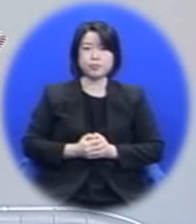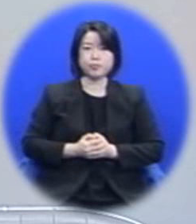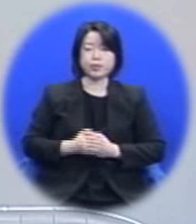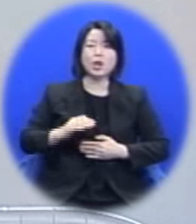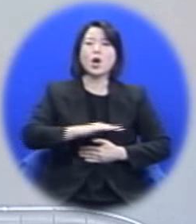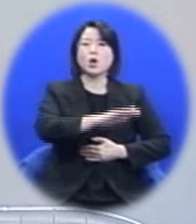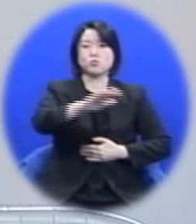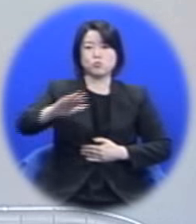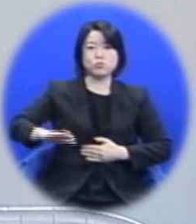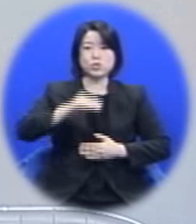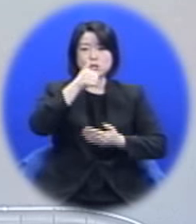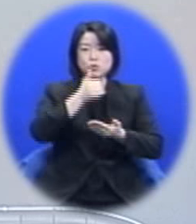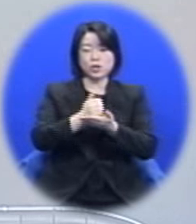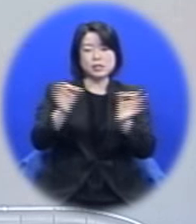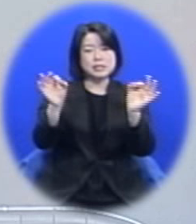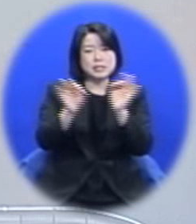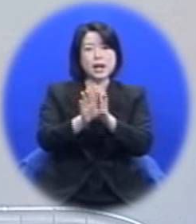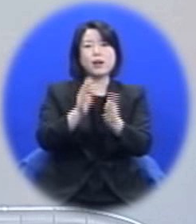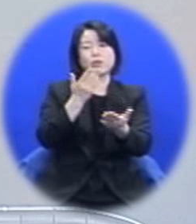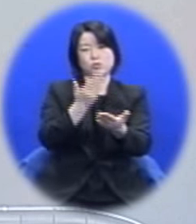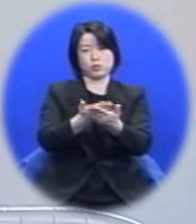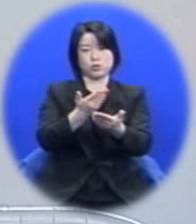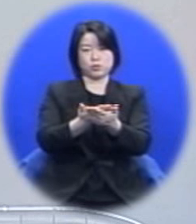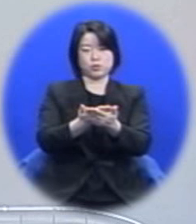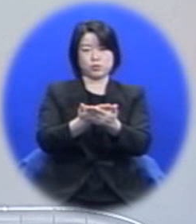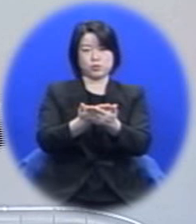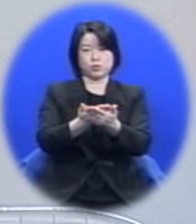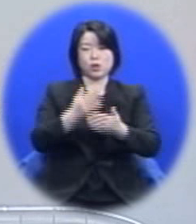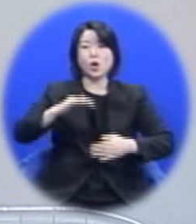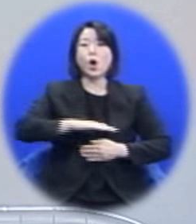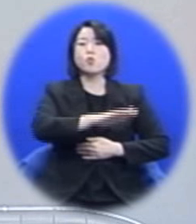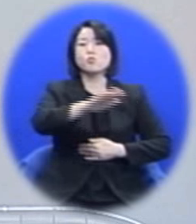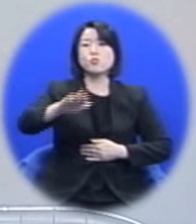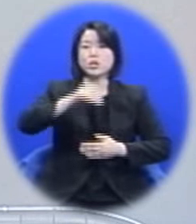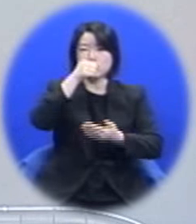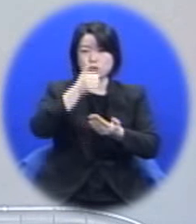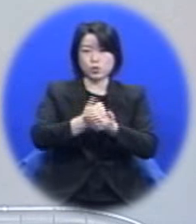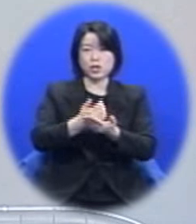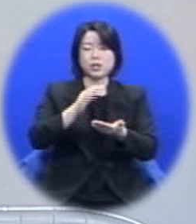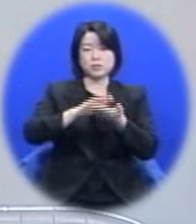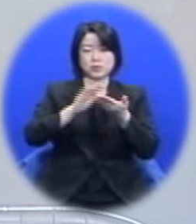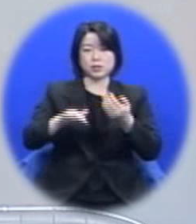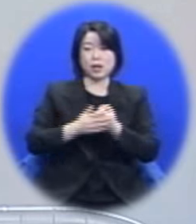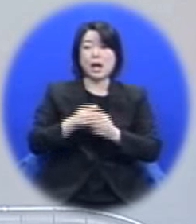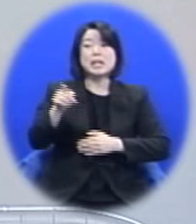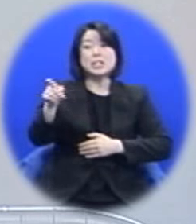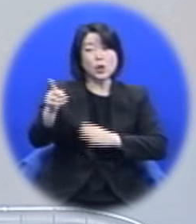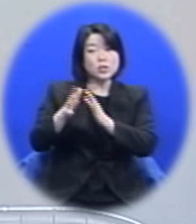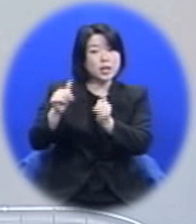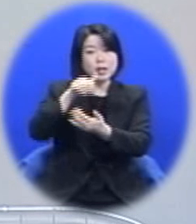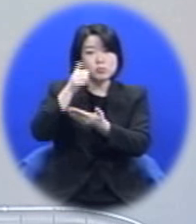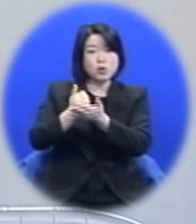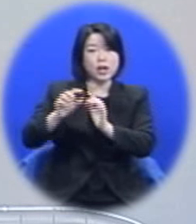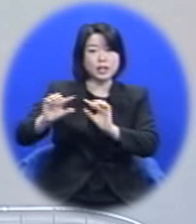우리 죄를 사하여 주옵시고. 우리 죄예요. 그 사람의 죄 아니에요.